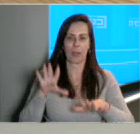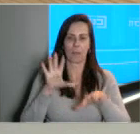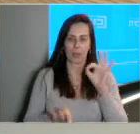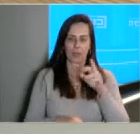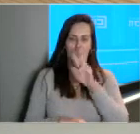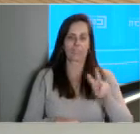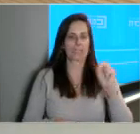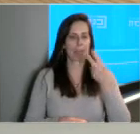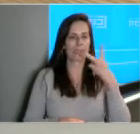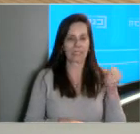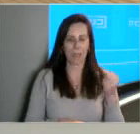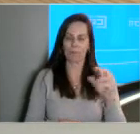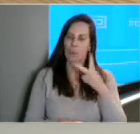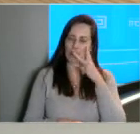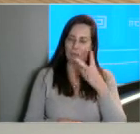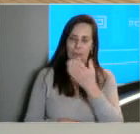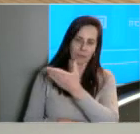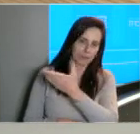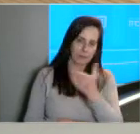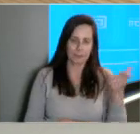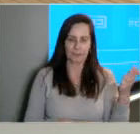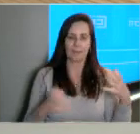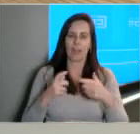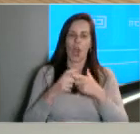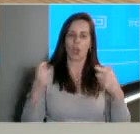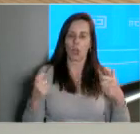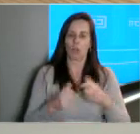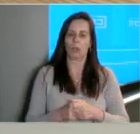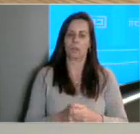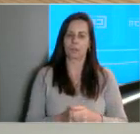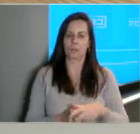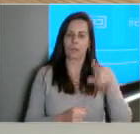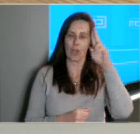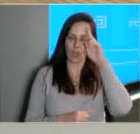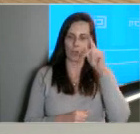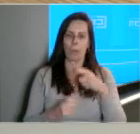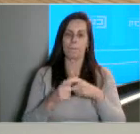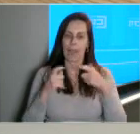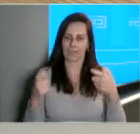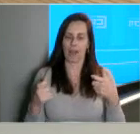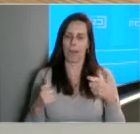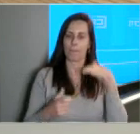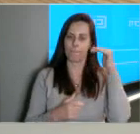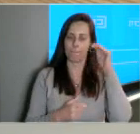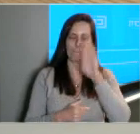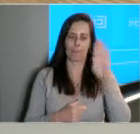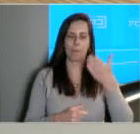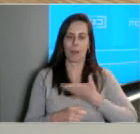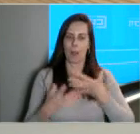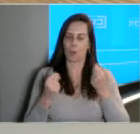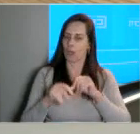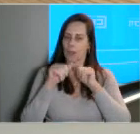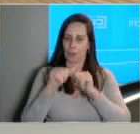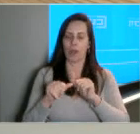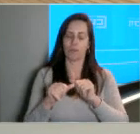בבחירות ב-2020. בואו נסתכל מאחורי, נתחיל כמובן מפלגות הגדולות קודם כל. מפלגת הליכוד מגדילה את כוחה, נתניהו בעצם מקבל המון המון